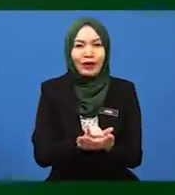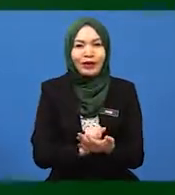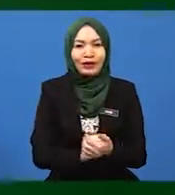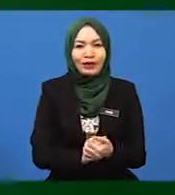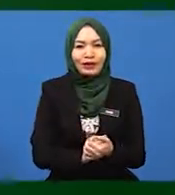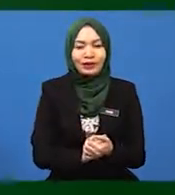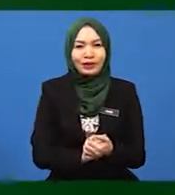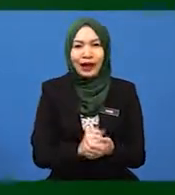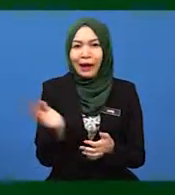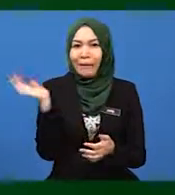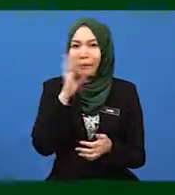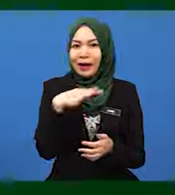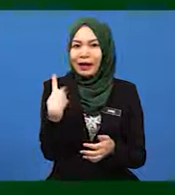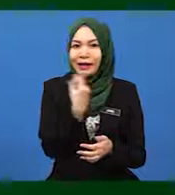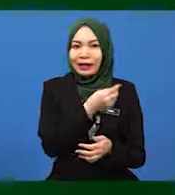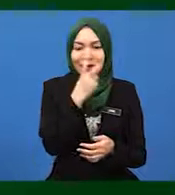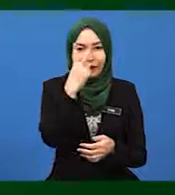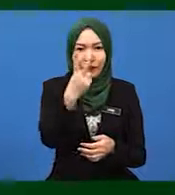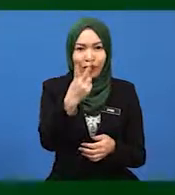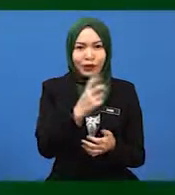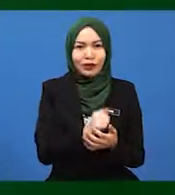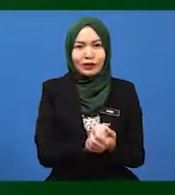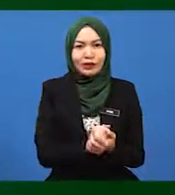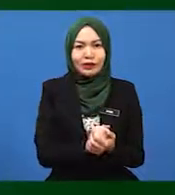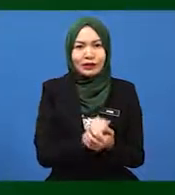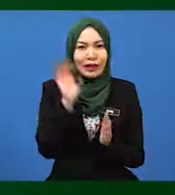Murid-murid, mari kita perhatikan gambar ini.